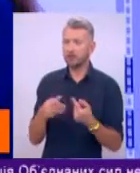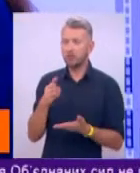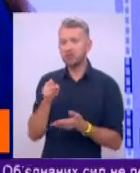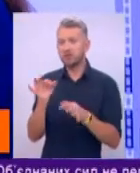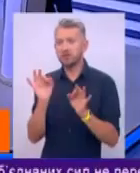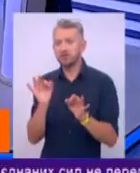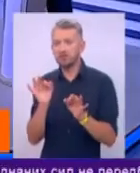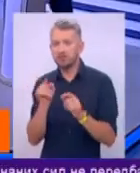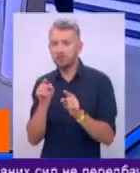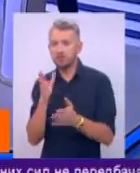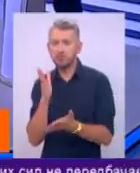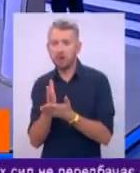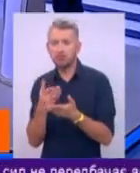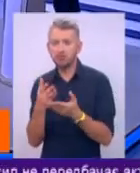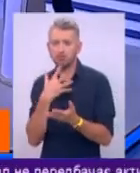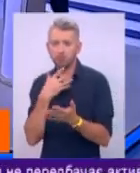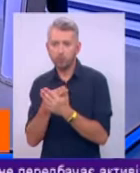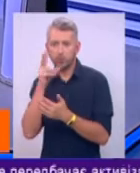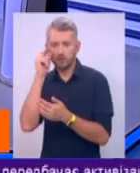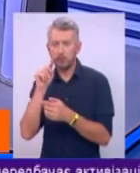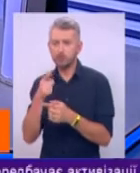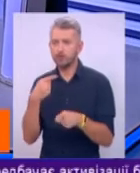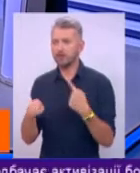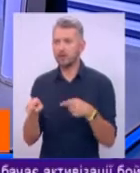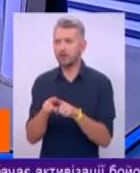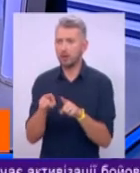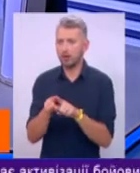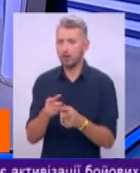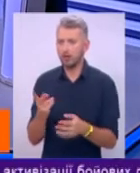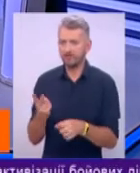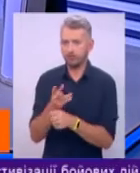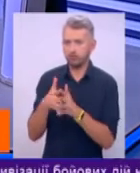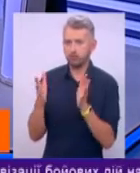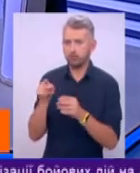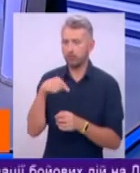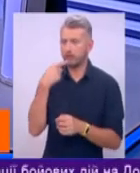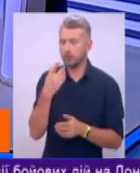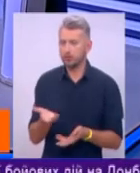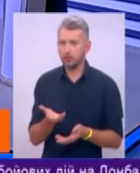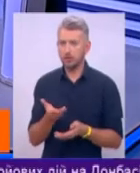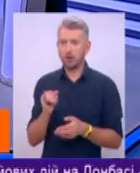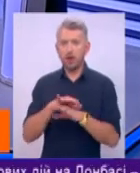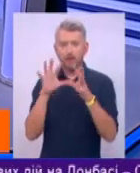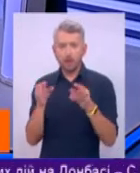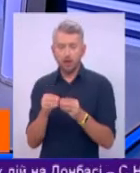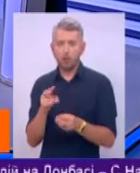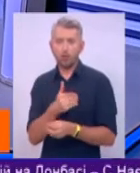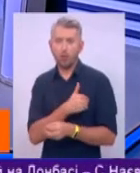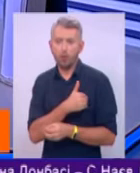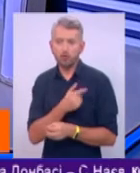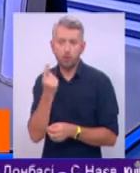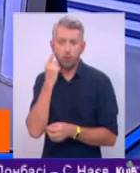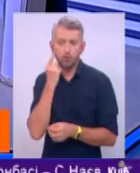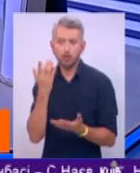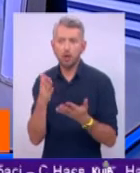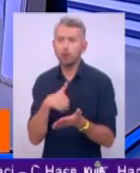свою статистику, і чому така велика різниця між цим? Вдвічі більше називає от людина. І взагалі, от, ну, хотілося б все ж таки почути,